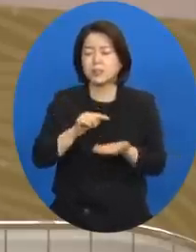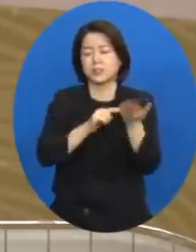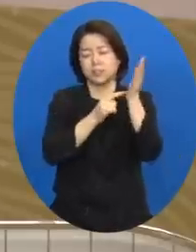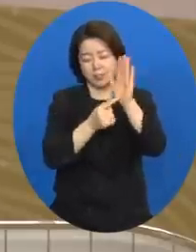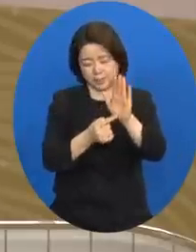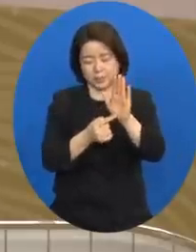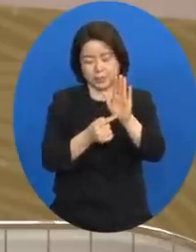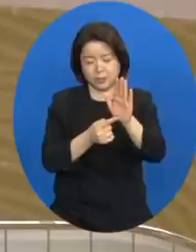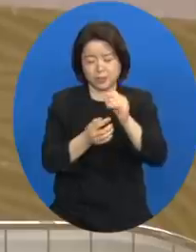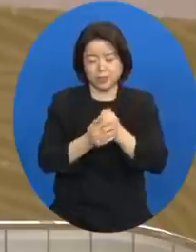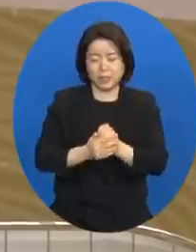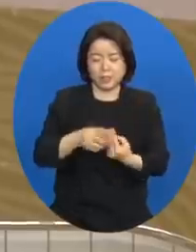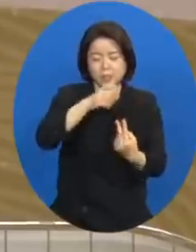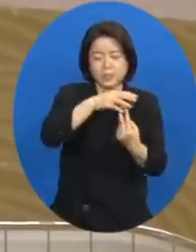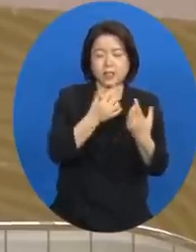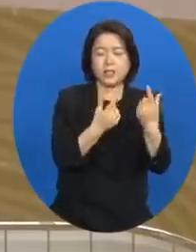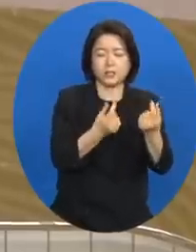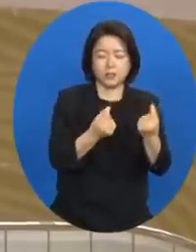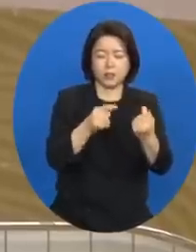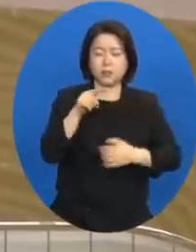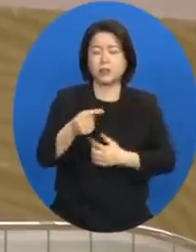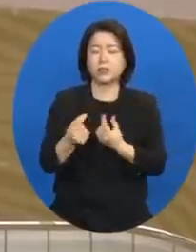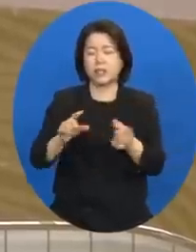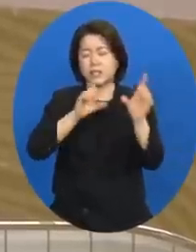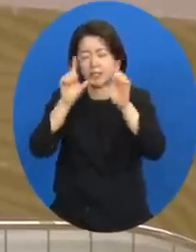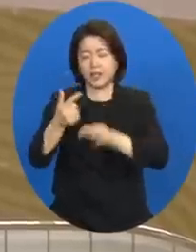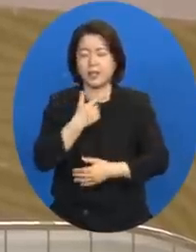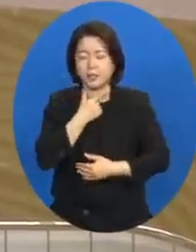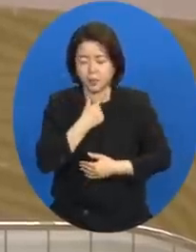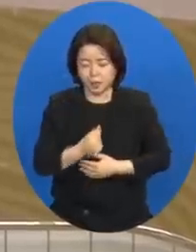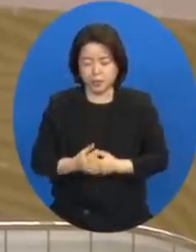드러내는 세례 요한처럼 그렇게 살기를 원합니다.